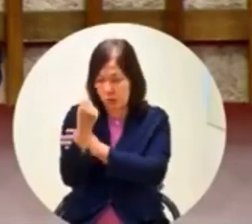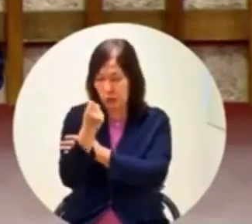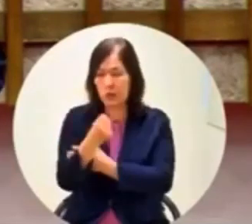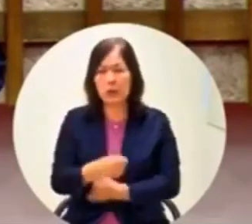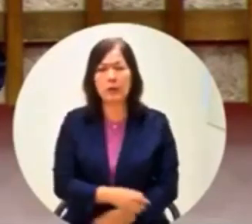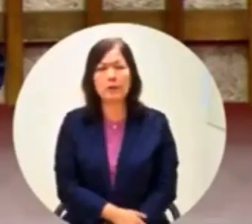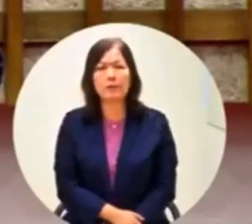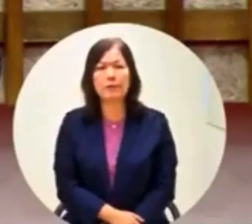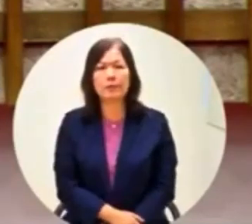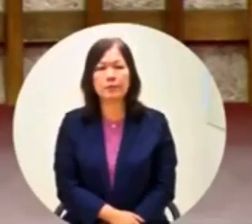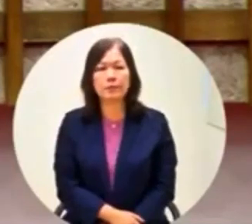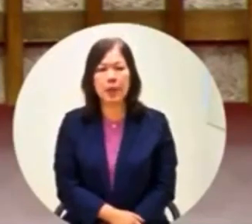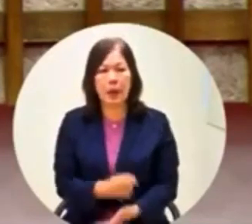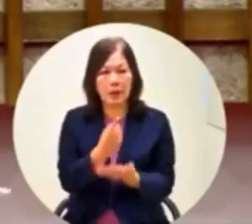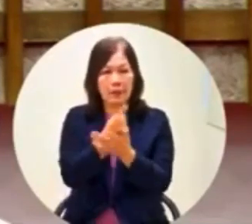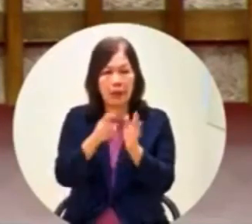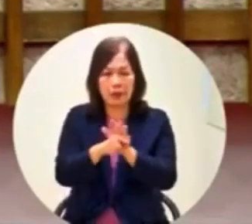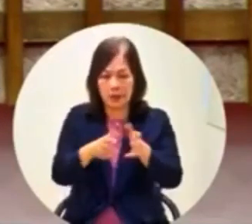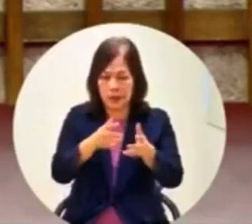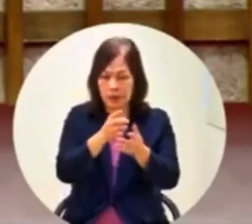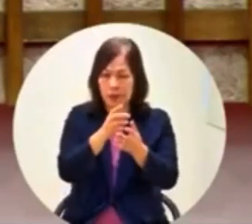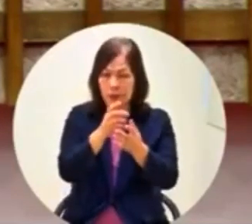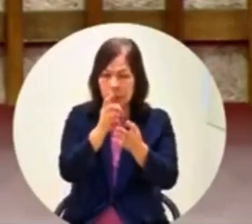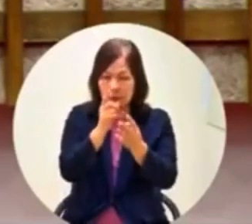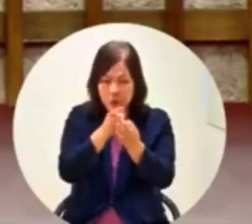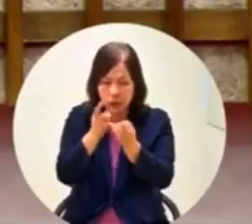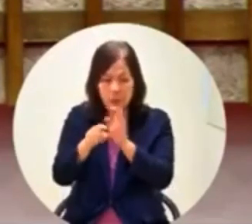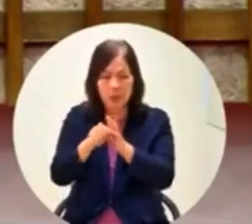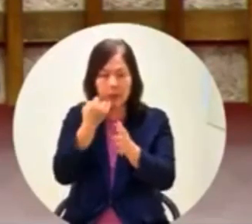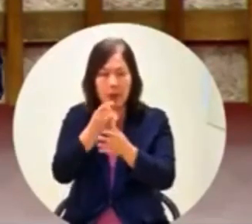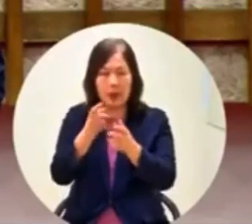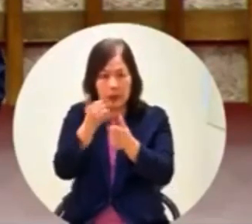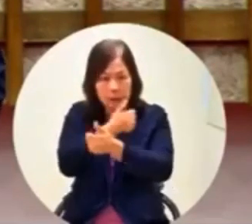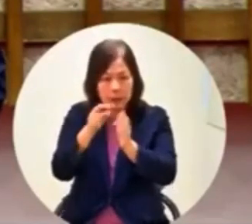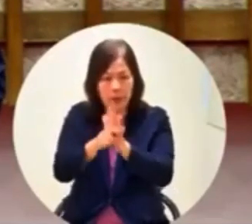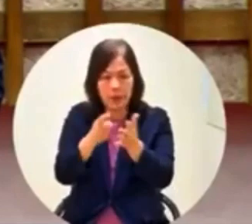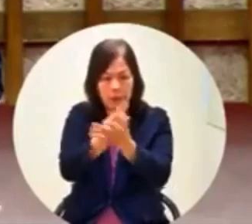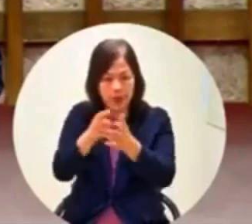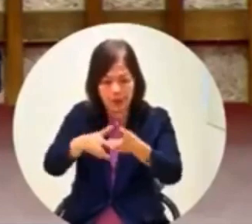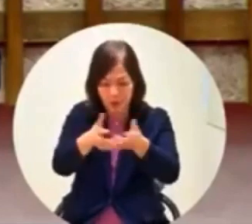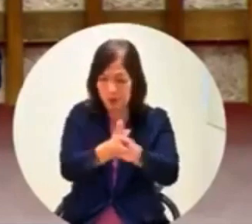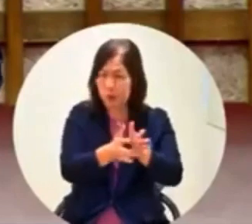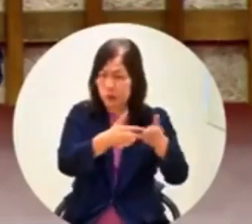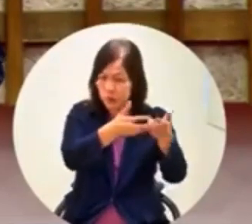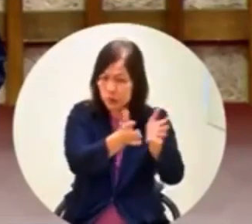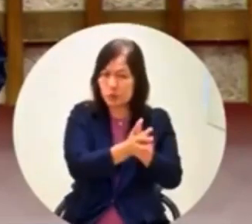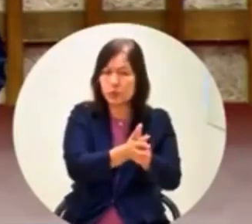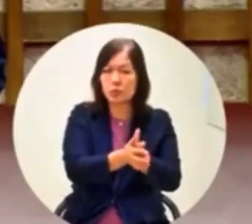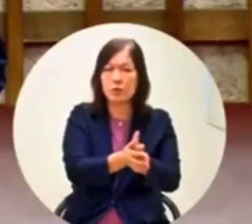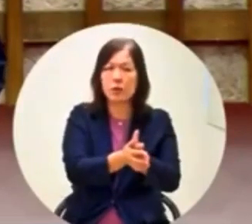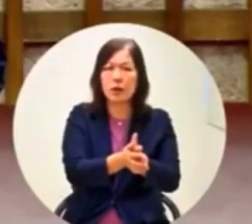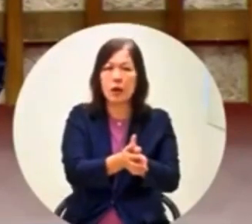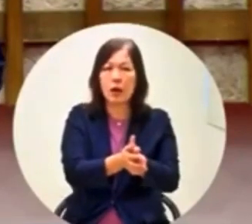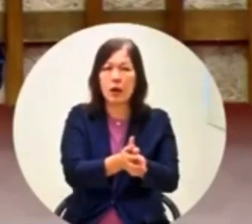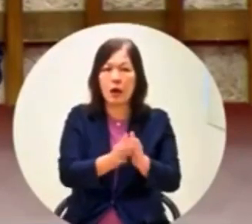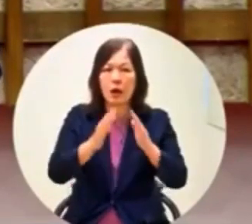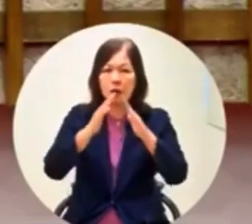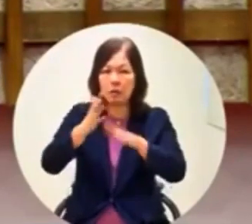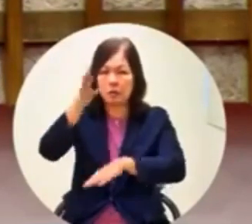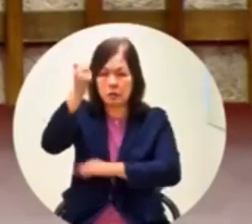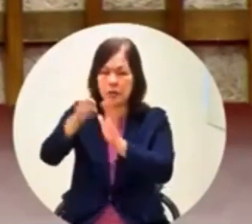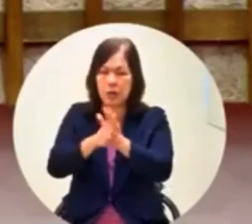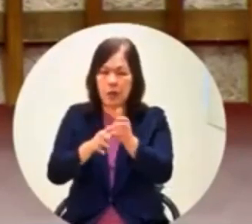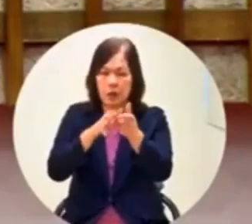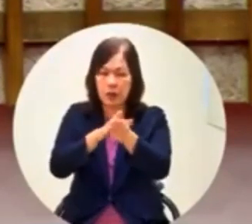目就代表各局各处的每一个基层，到我们的整个的这个市长所带领的三个副市